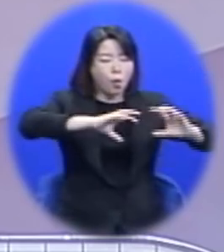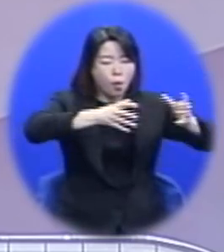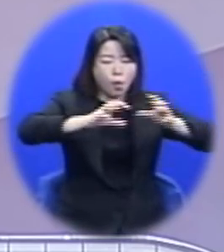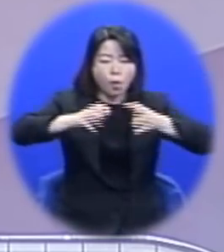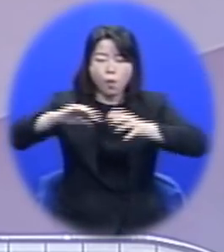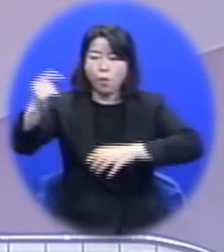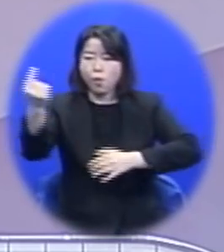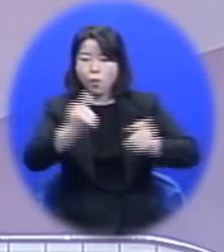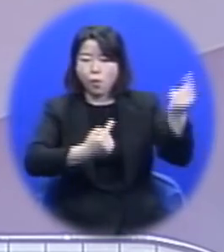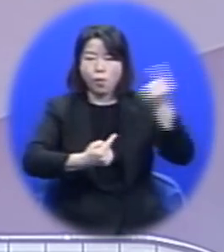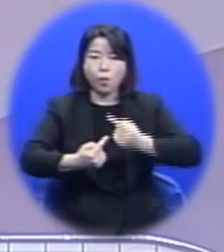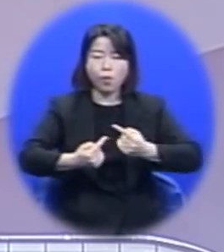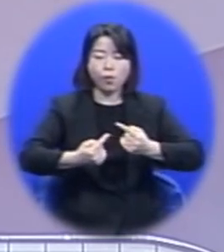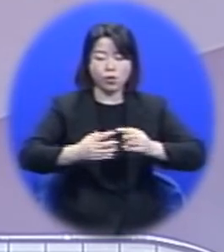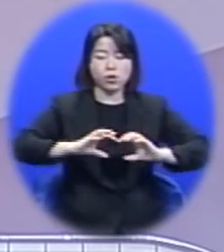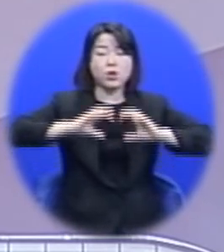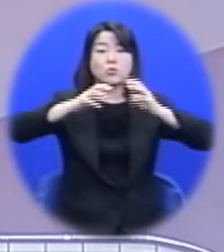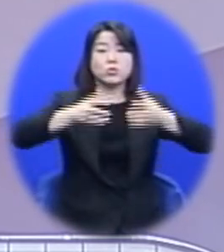몰려있는 국제도시입니다.